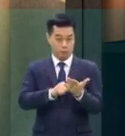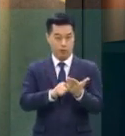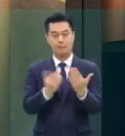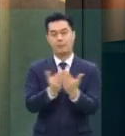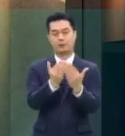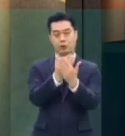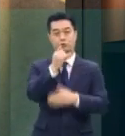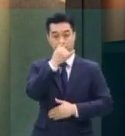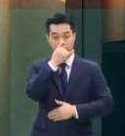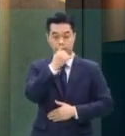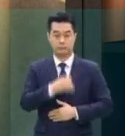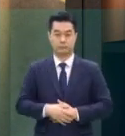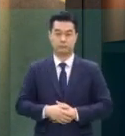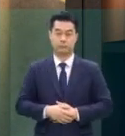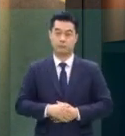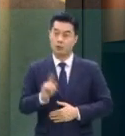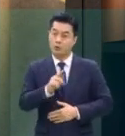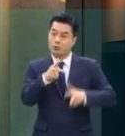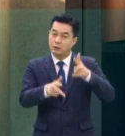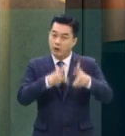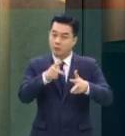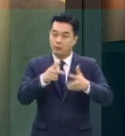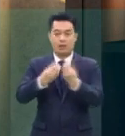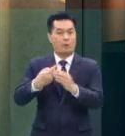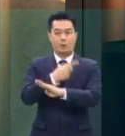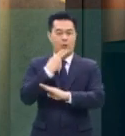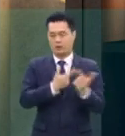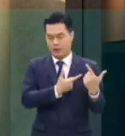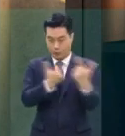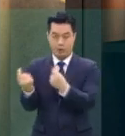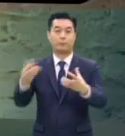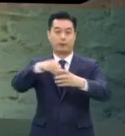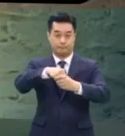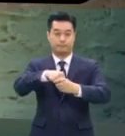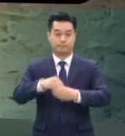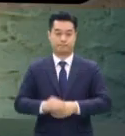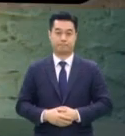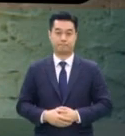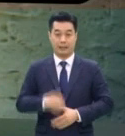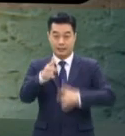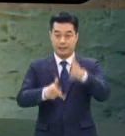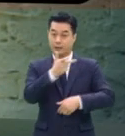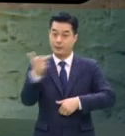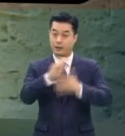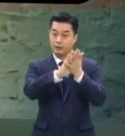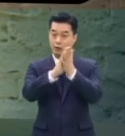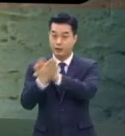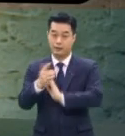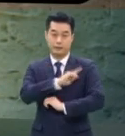있습니다 그 어떤 산업도 예외가 될 수 없습니다 산업대 전환에 가장